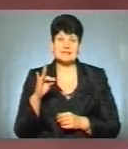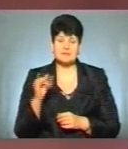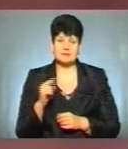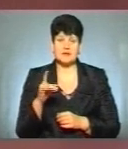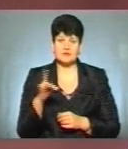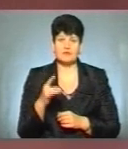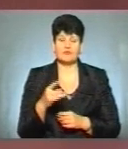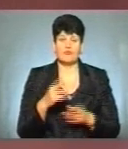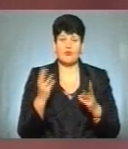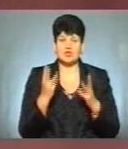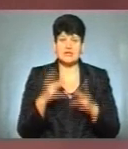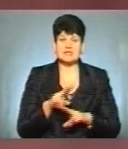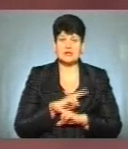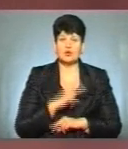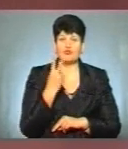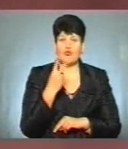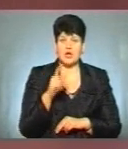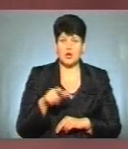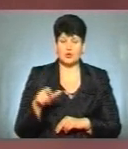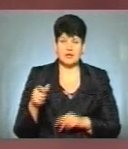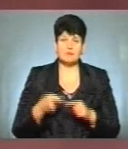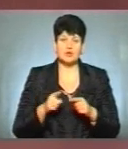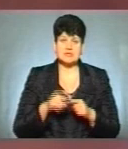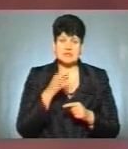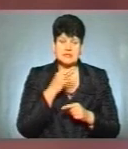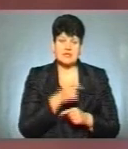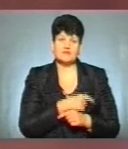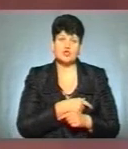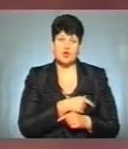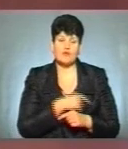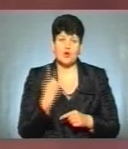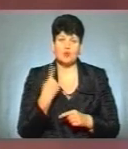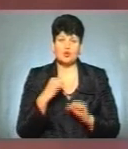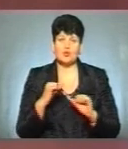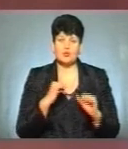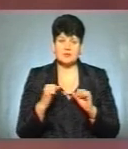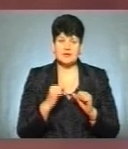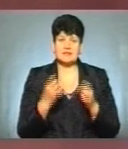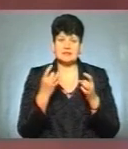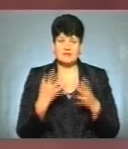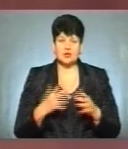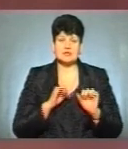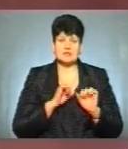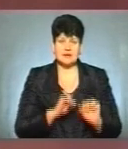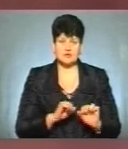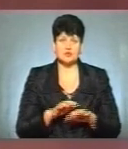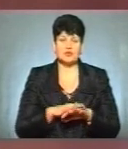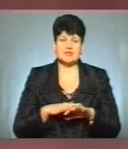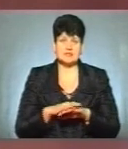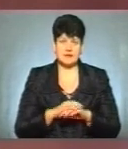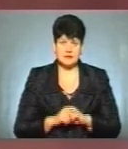пожежі загинули двоє людей. Про це кореспондентам Суспільного повідомив черговий обласного управління цивільного захисту населення Ярослав